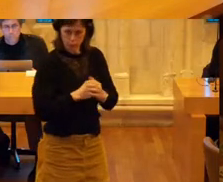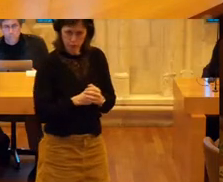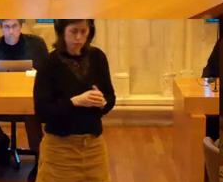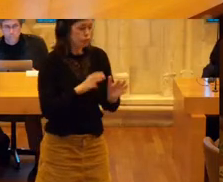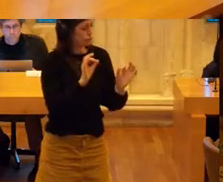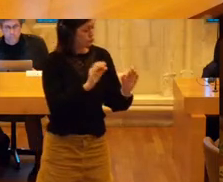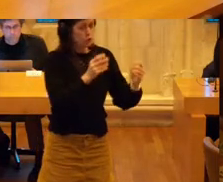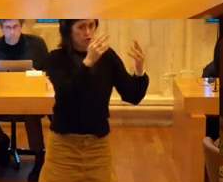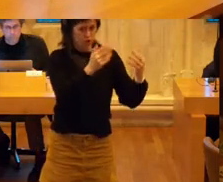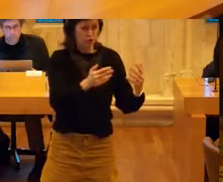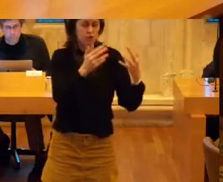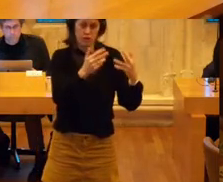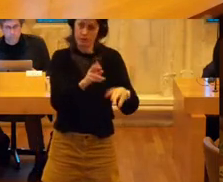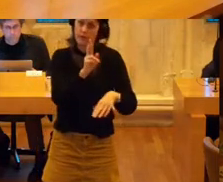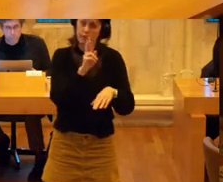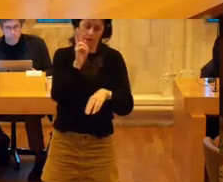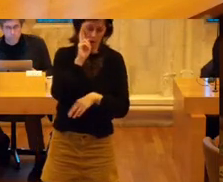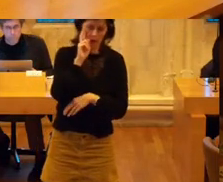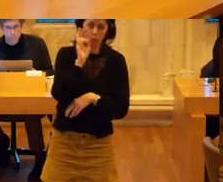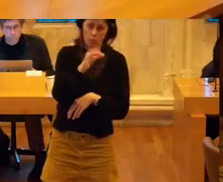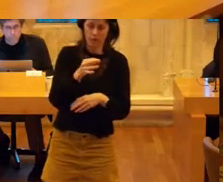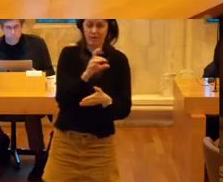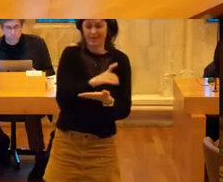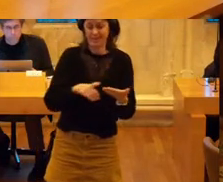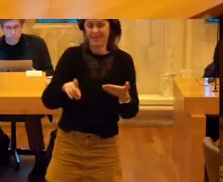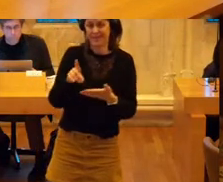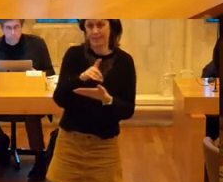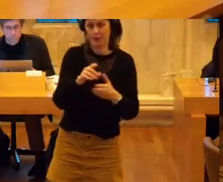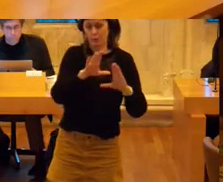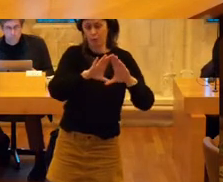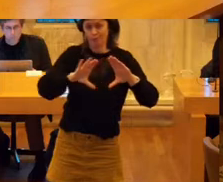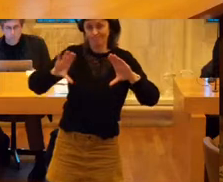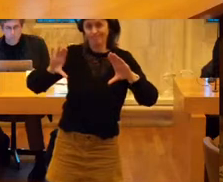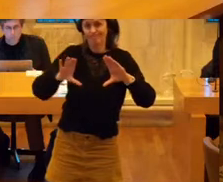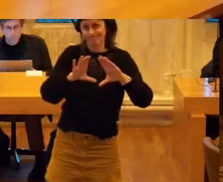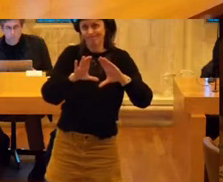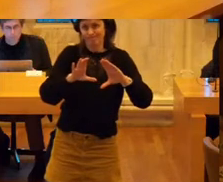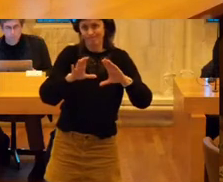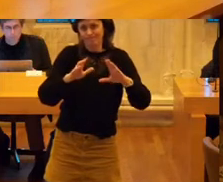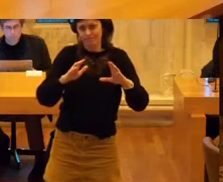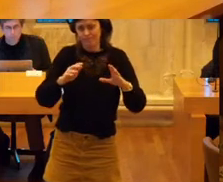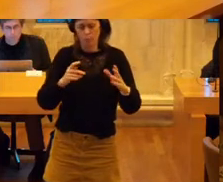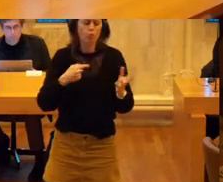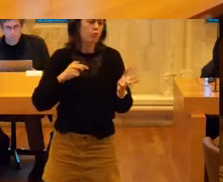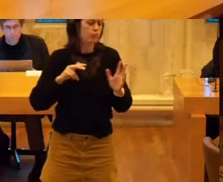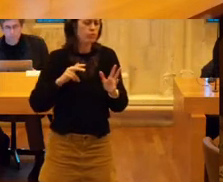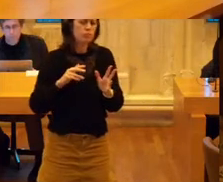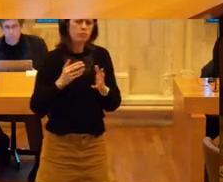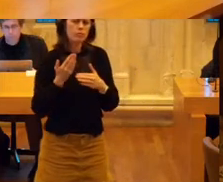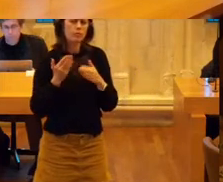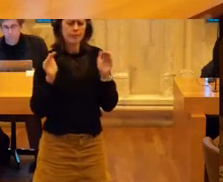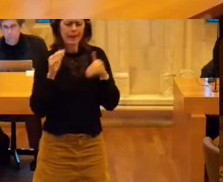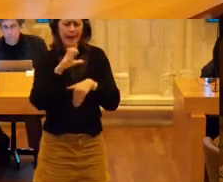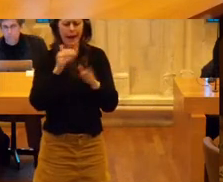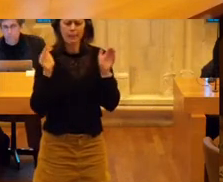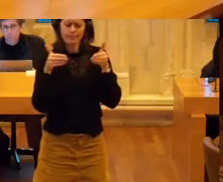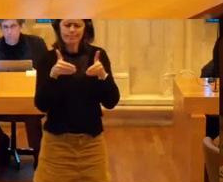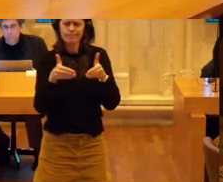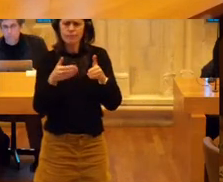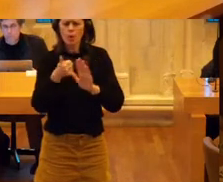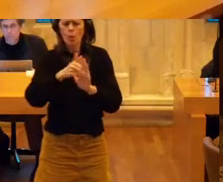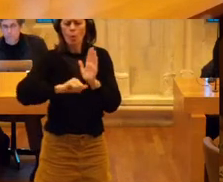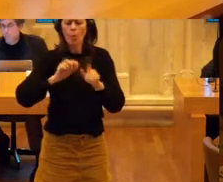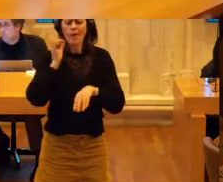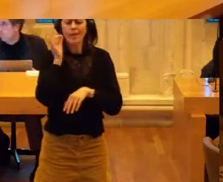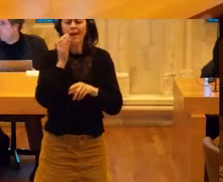les chiffres au niveau départemental, que la déclinaison cannaise, on la présentera dans quelques semaines au mois